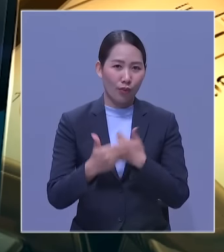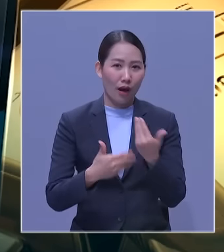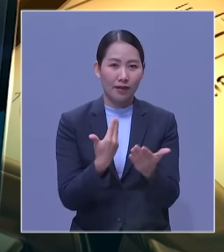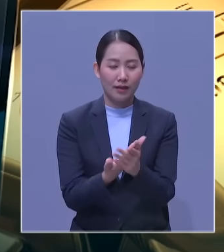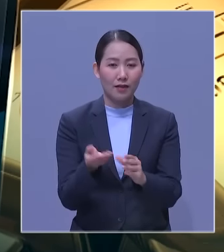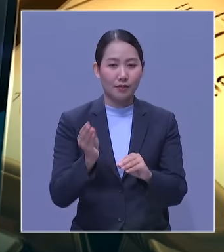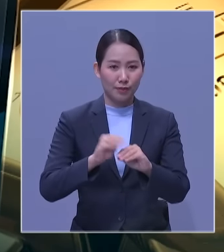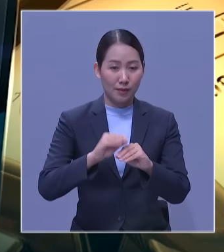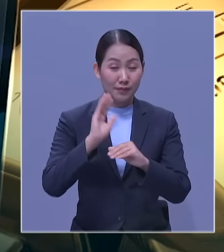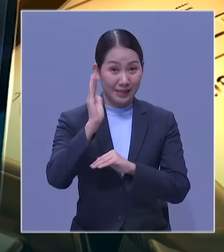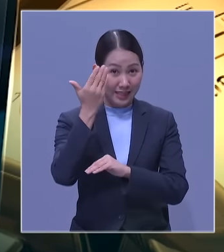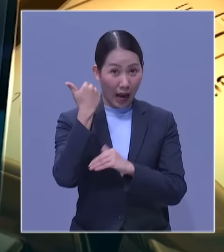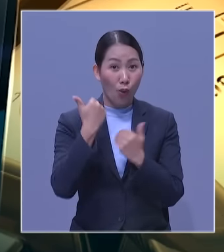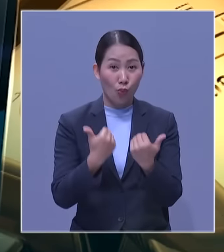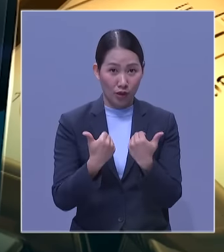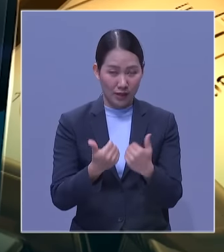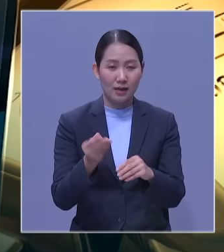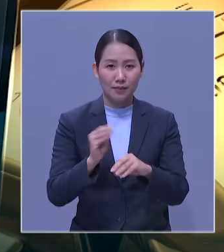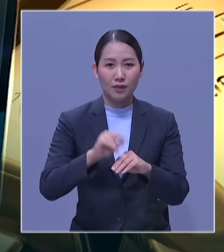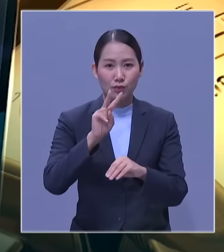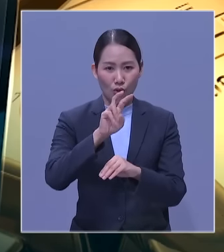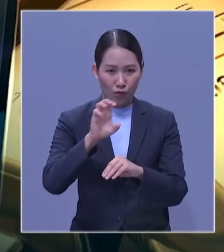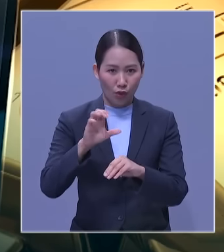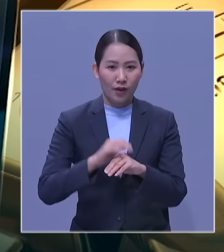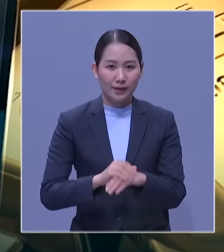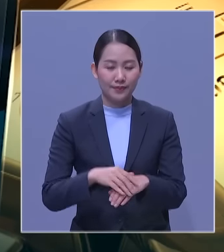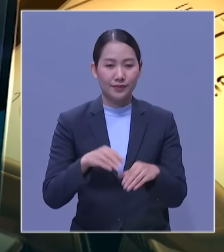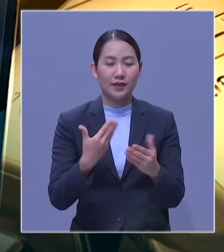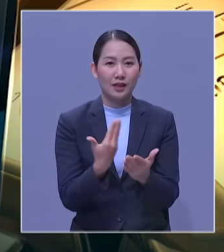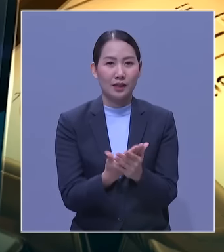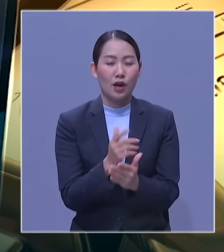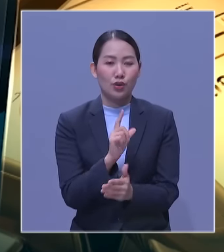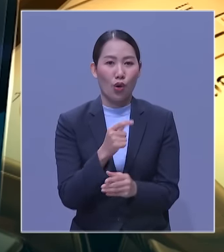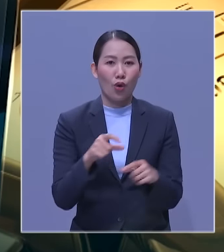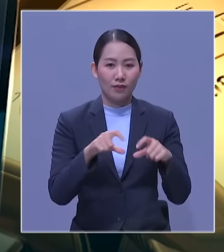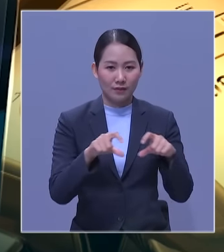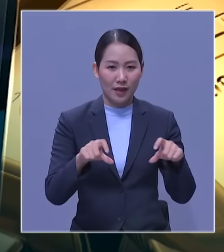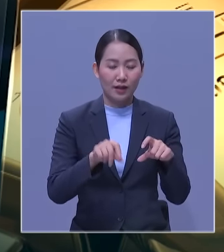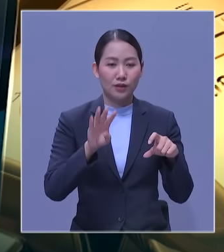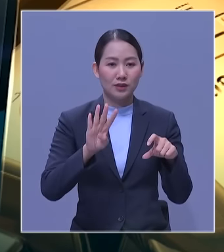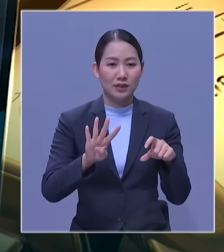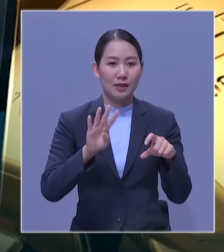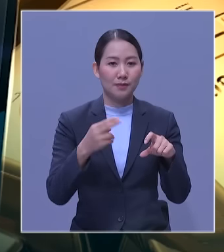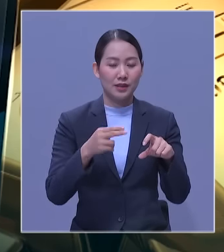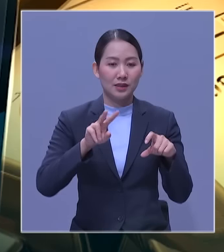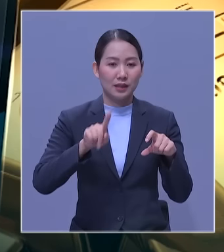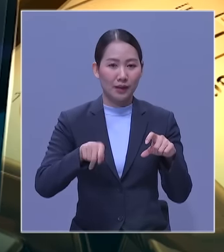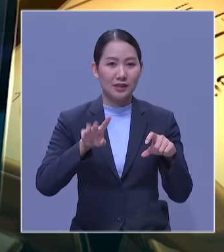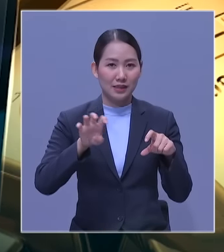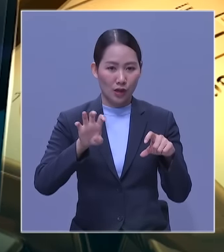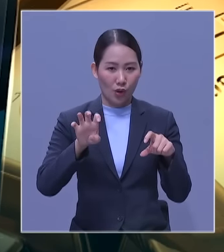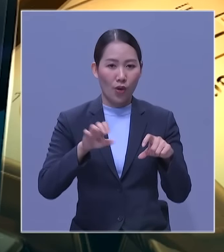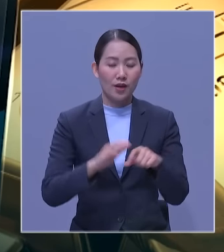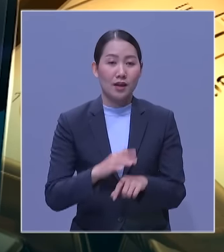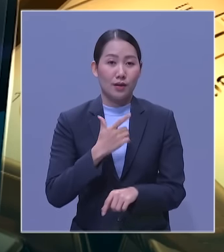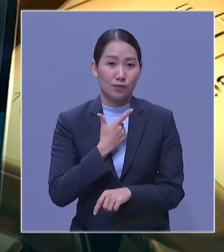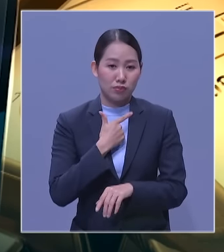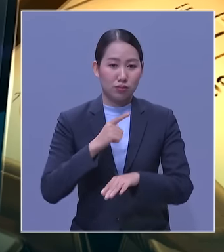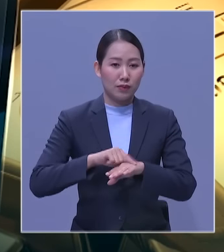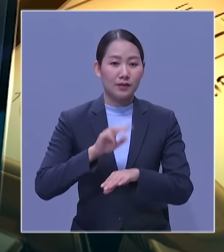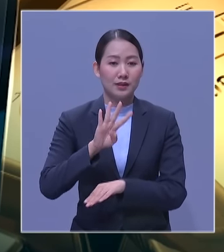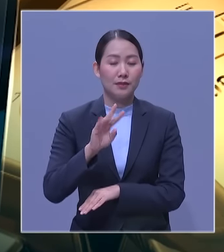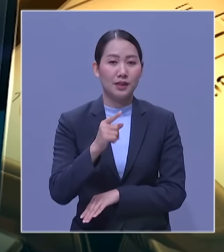นอีก200บาทค่ะโดยทองคำแท่งขายออกที่บาทละ 41,400 บาทและทองรูปพรรณขายออกที่ 41,900